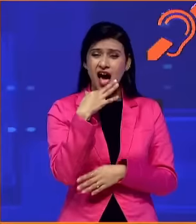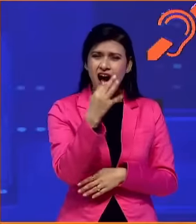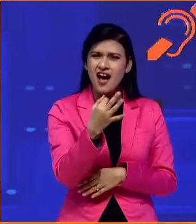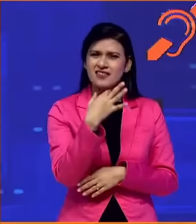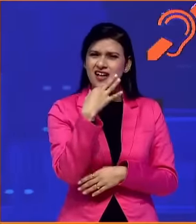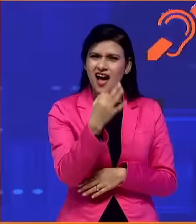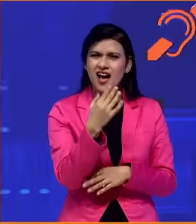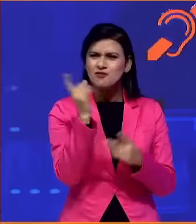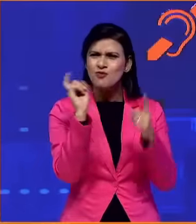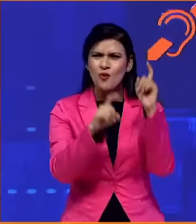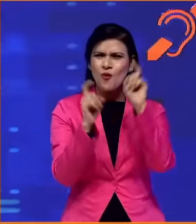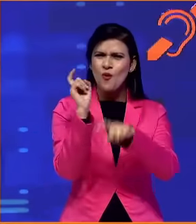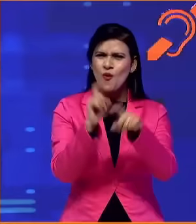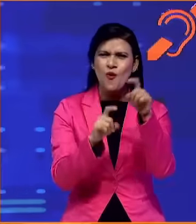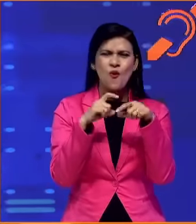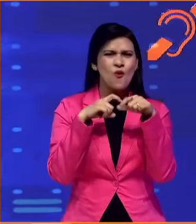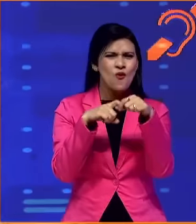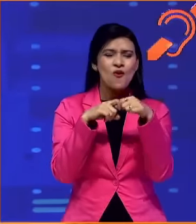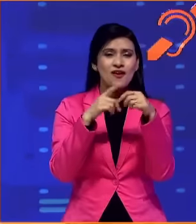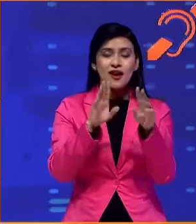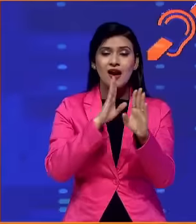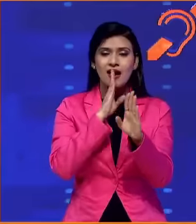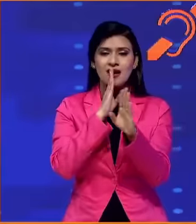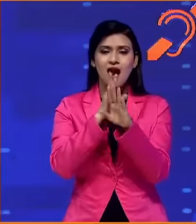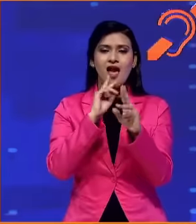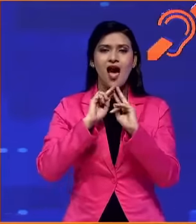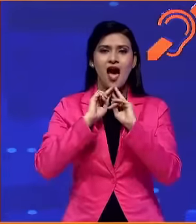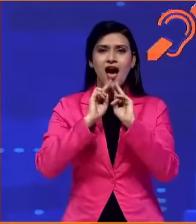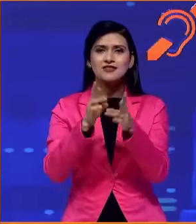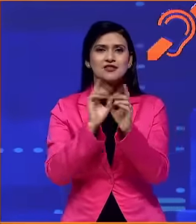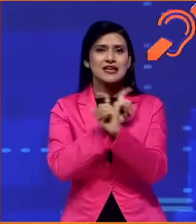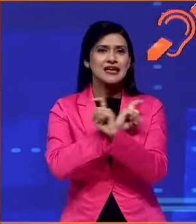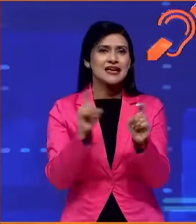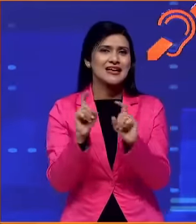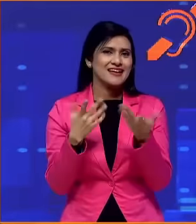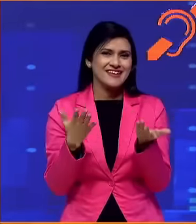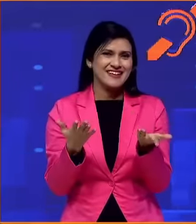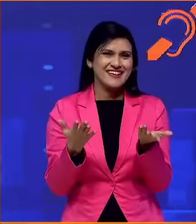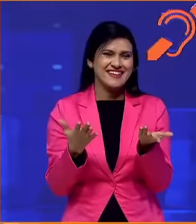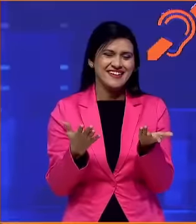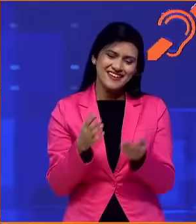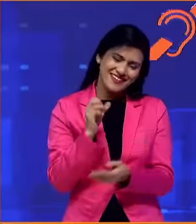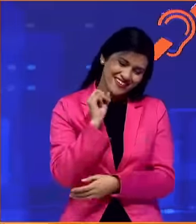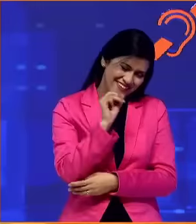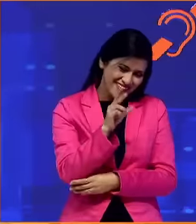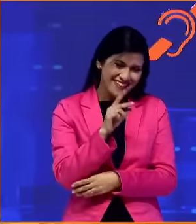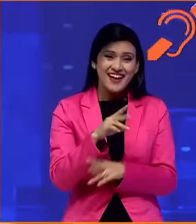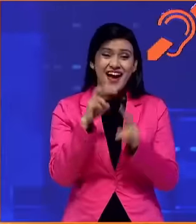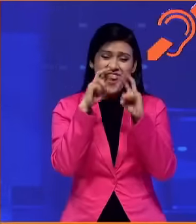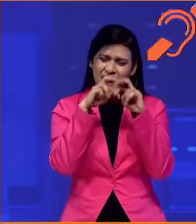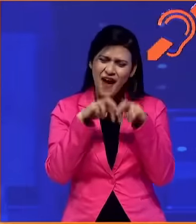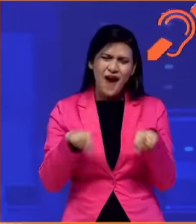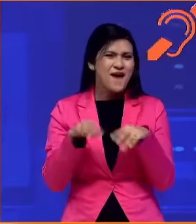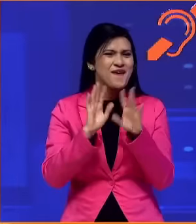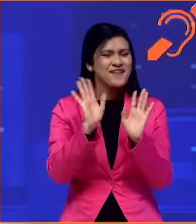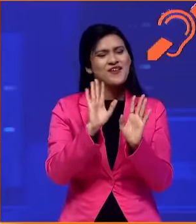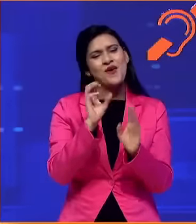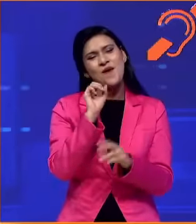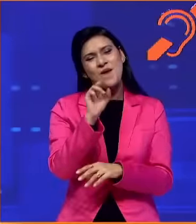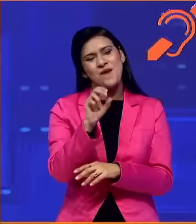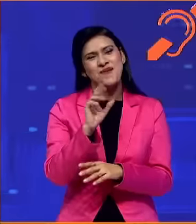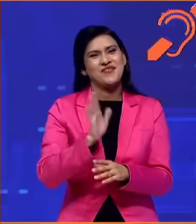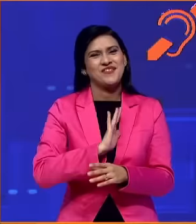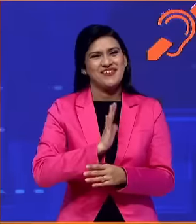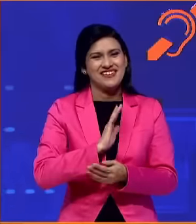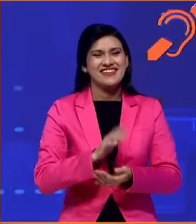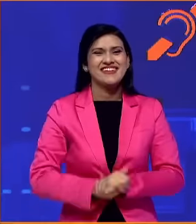मैंआपकोइससेअधिकसीधाउत्तरऔरक्यादेसकताहूँ? आपमुझसेपूछरहेहैं।मैंआपकोजवाबदेरहाहूँ। मैंआपकीबातसेसहमतहूँ।इससेज्यादाछानबीननहींकरेंगे। काफीछानबीनकरनेकेबादयहबातकहरहाहूँ।